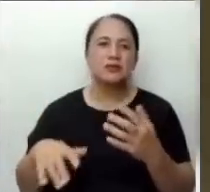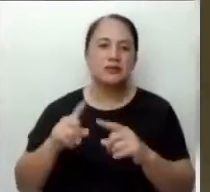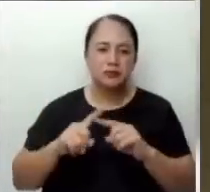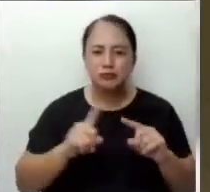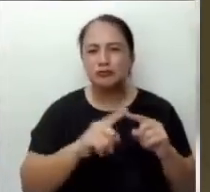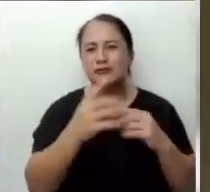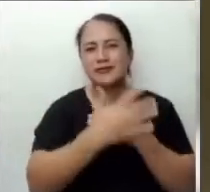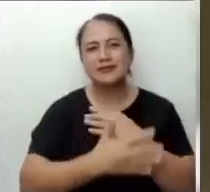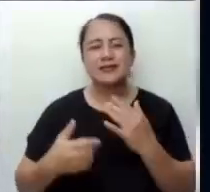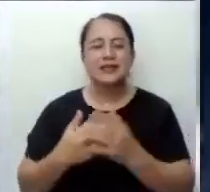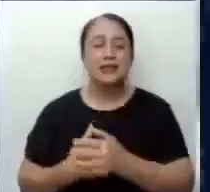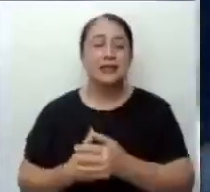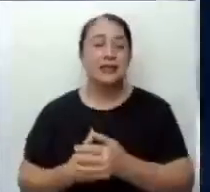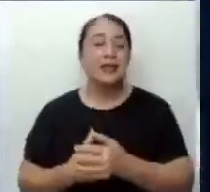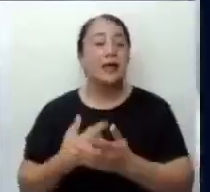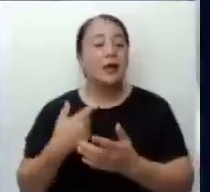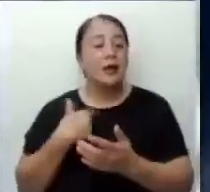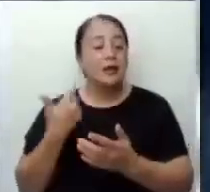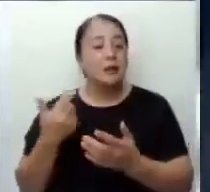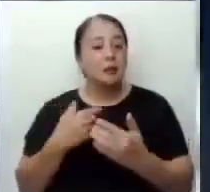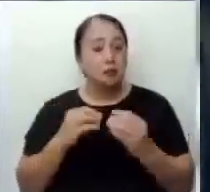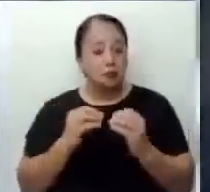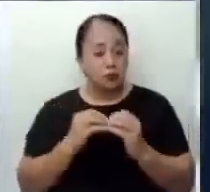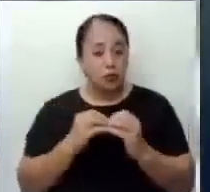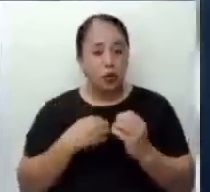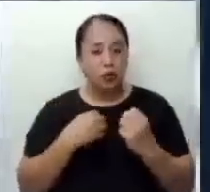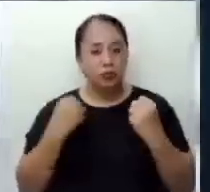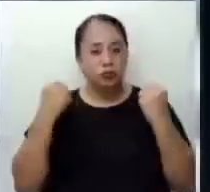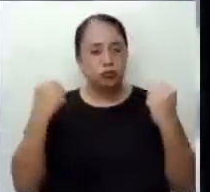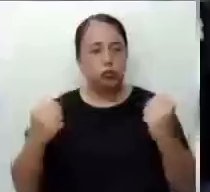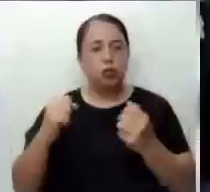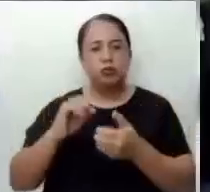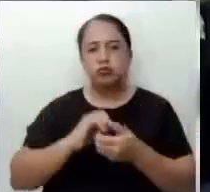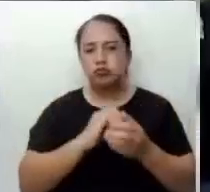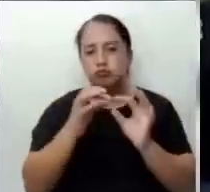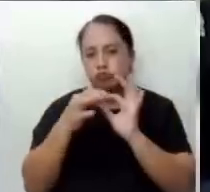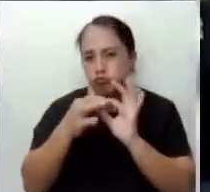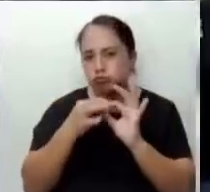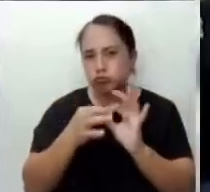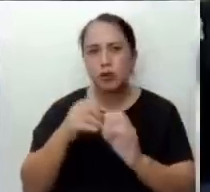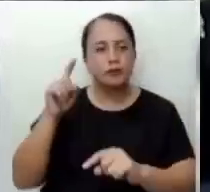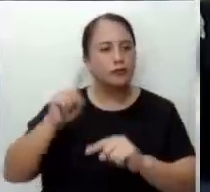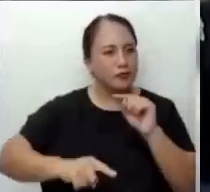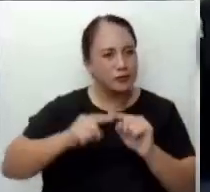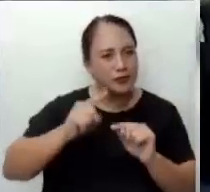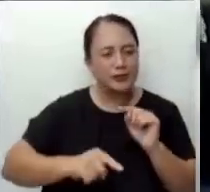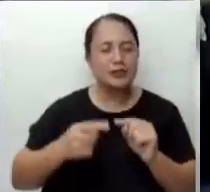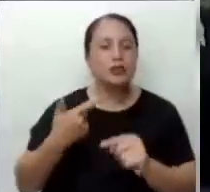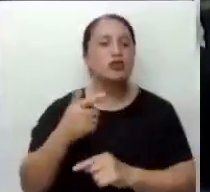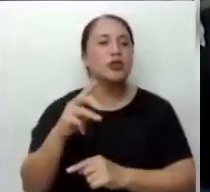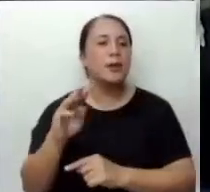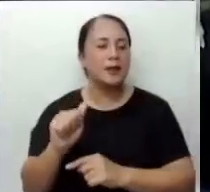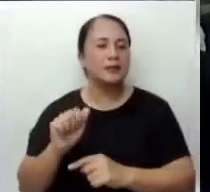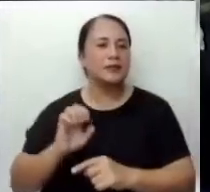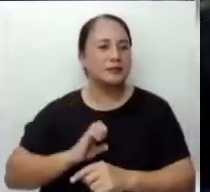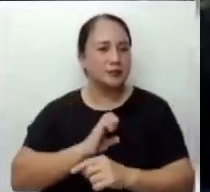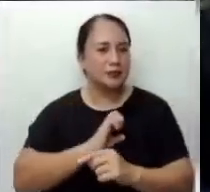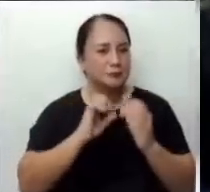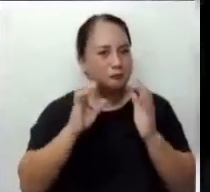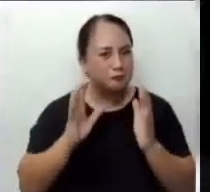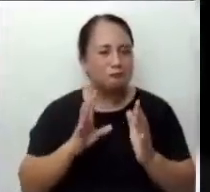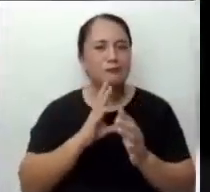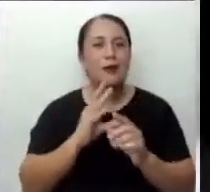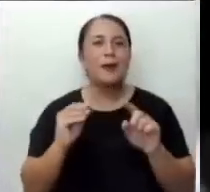Gala Night na mas lalong mapagtibay ang samahan at pagkakaibigan ng mga GMA executives at showbiz